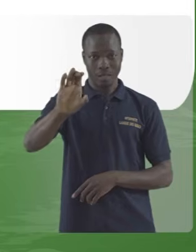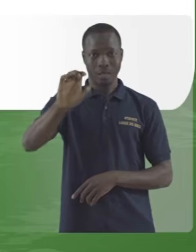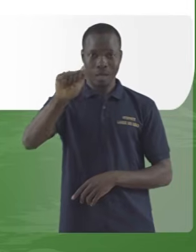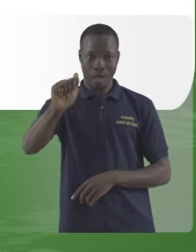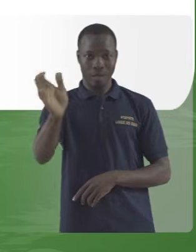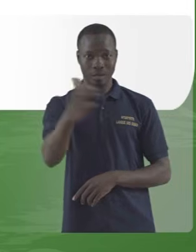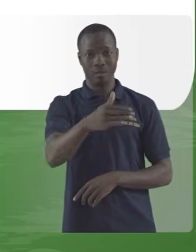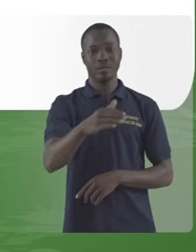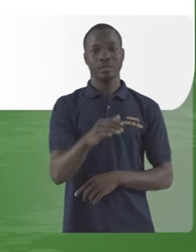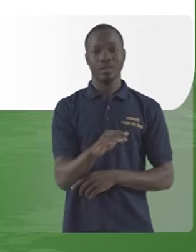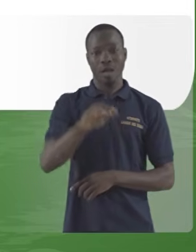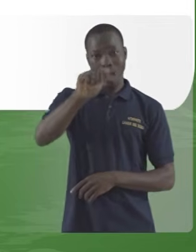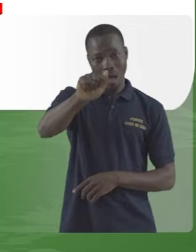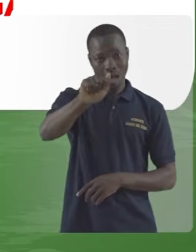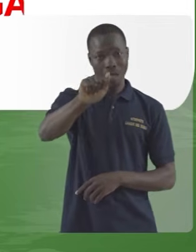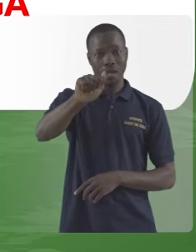CCA,